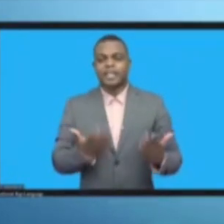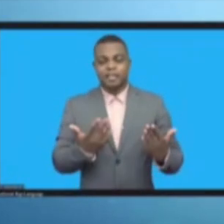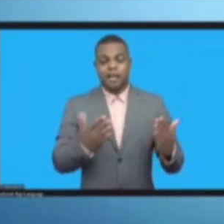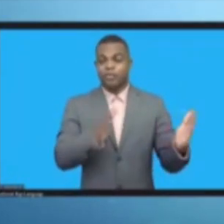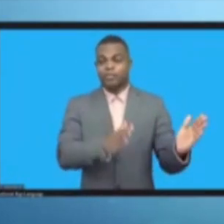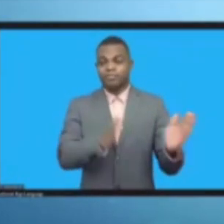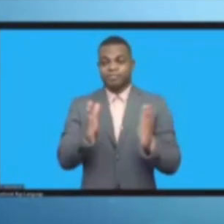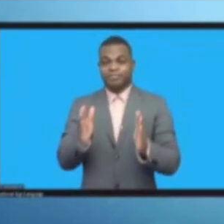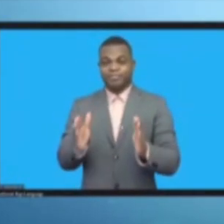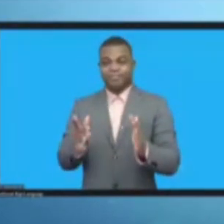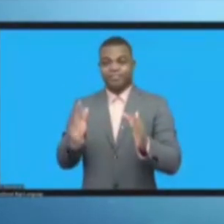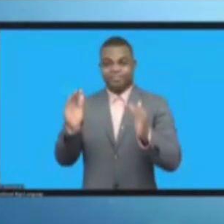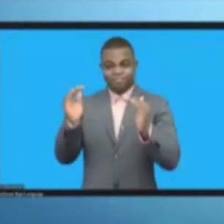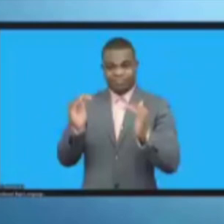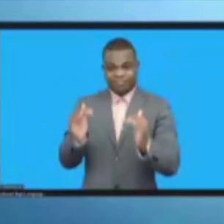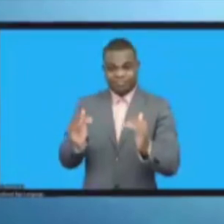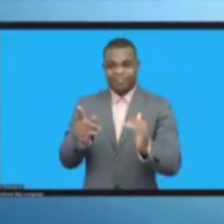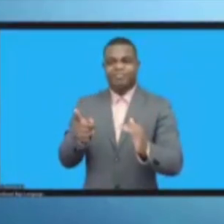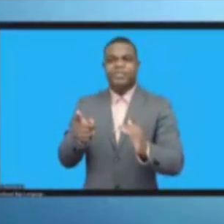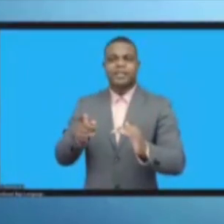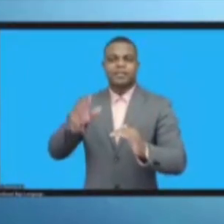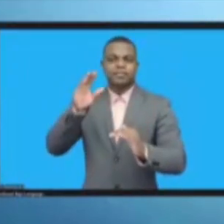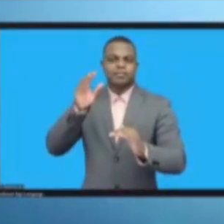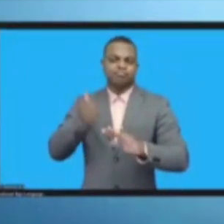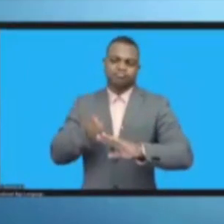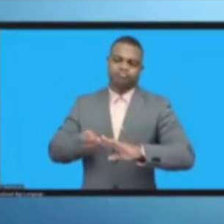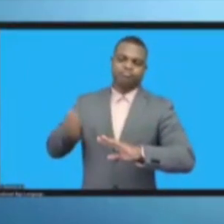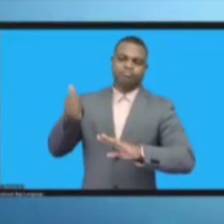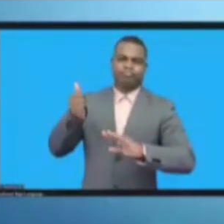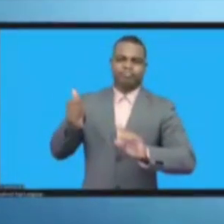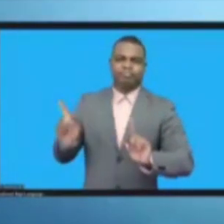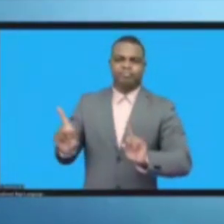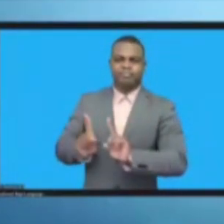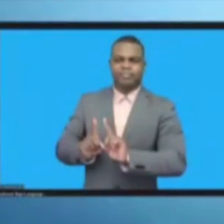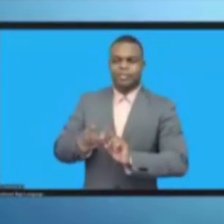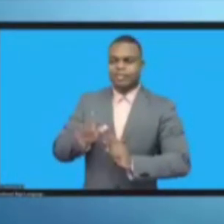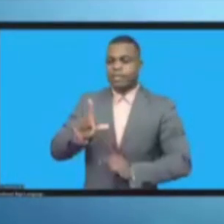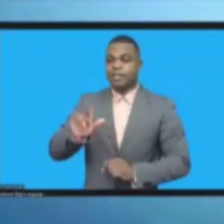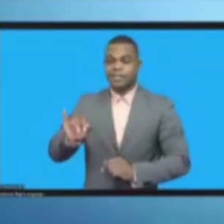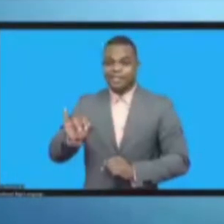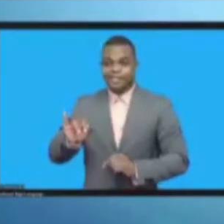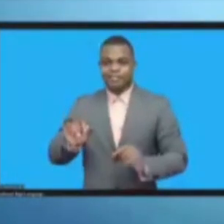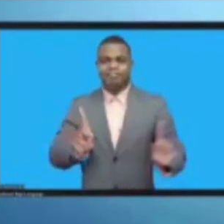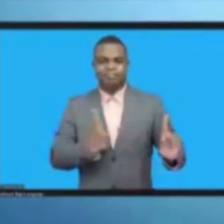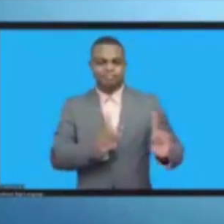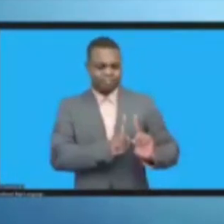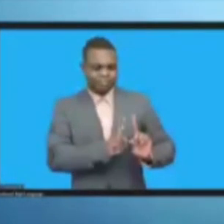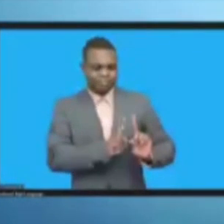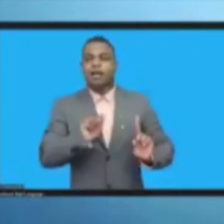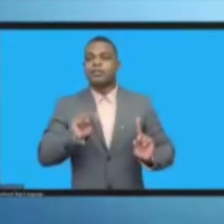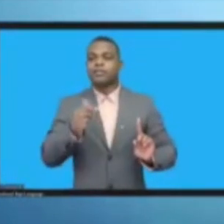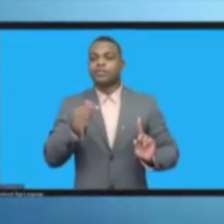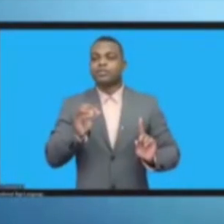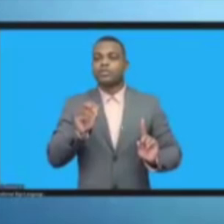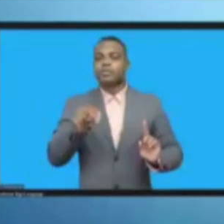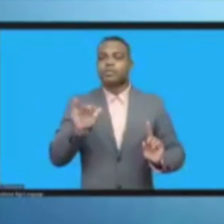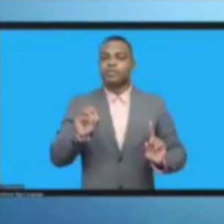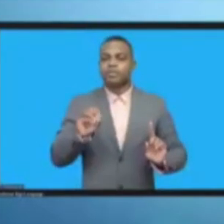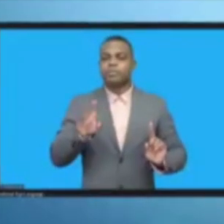Ли Джунхуа и господином Педро я предлагаю вам сфотографироваться. Пожалуйста, займите места на сцене.